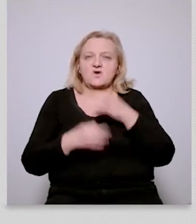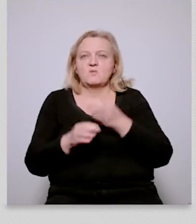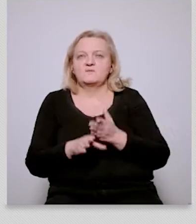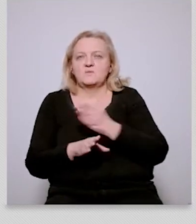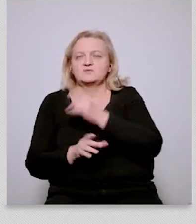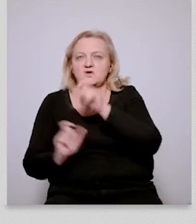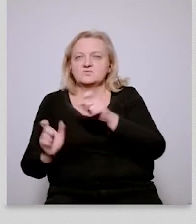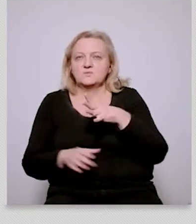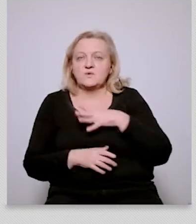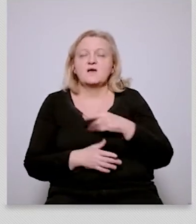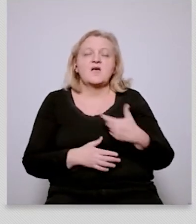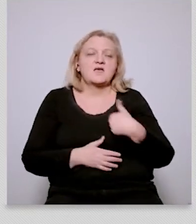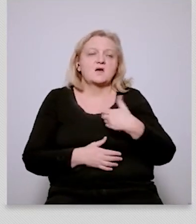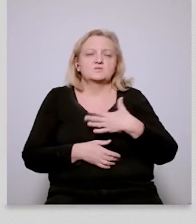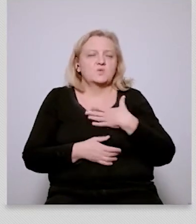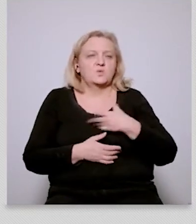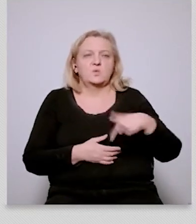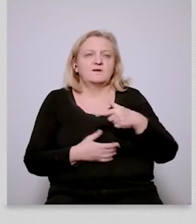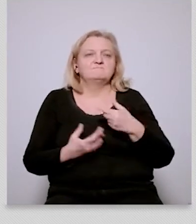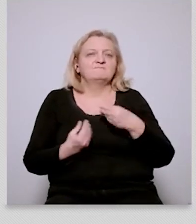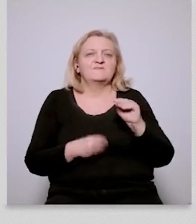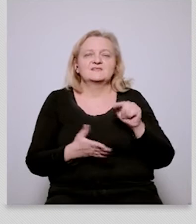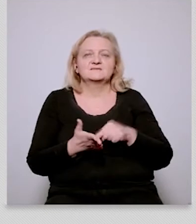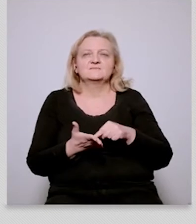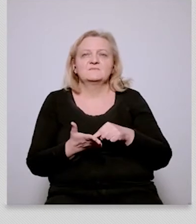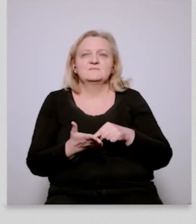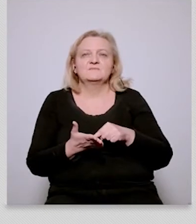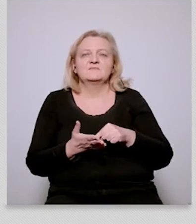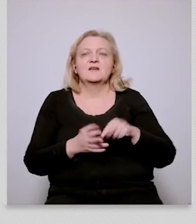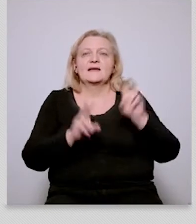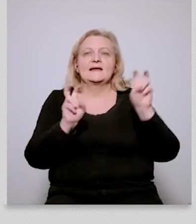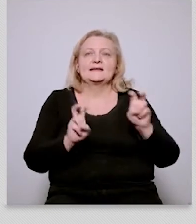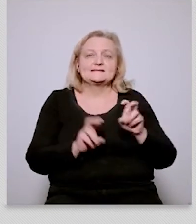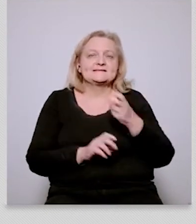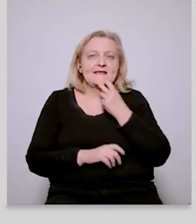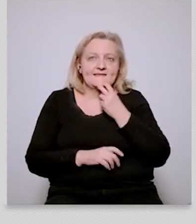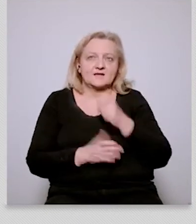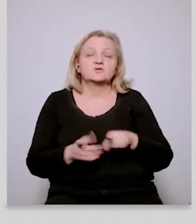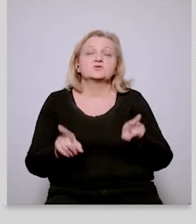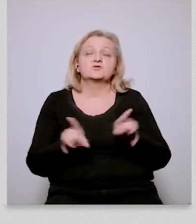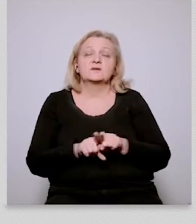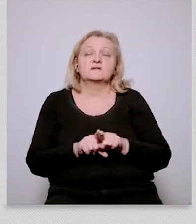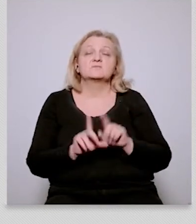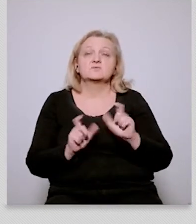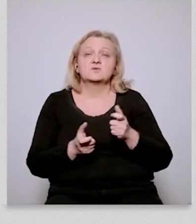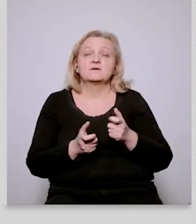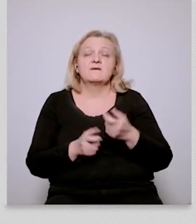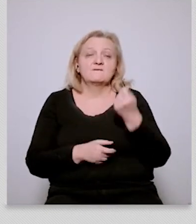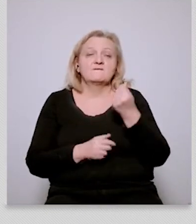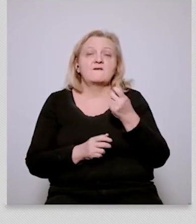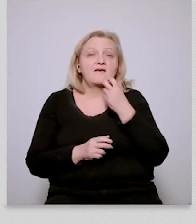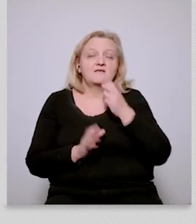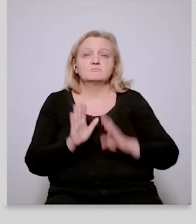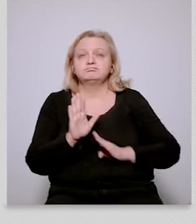wydaje mi się że w dużym stopniu wynika to z kryzysu energetycznego i z tego że rosną ceny